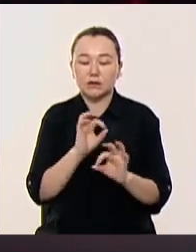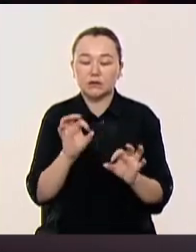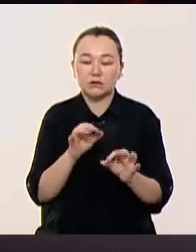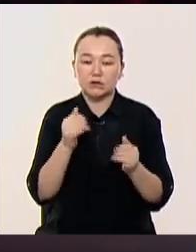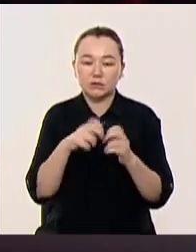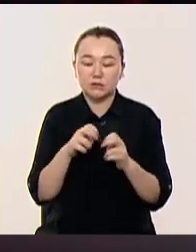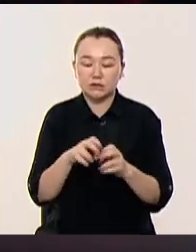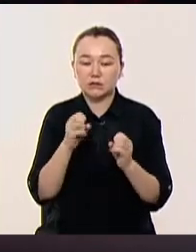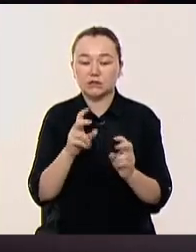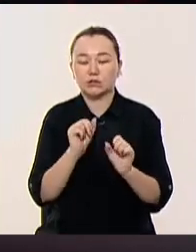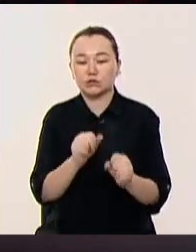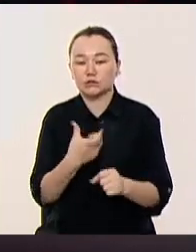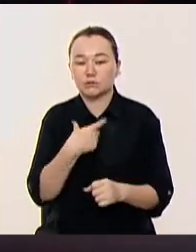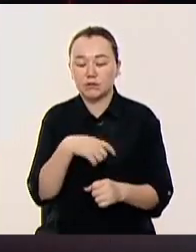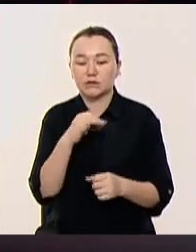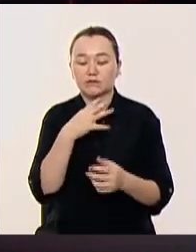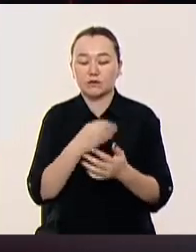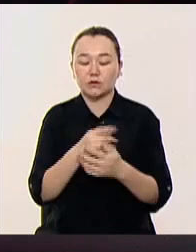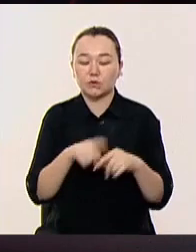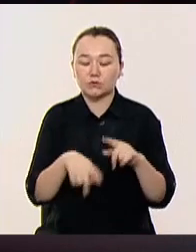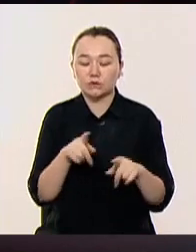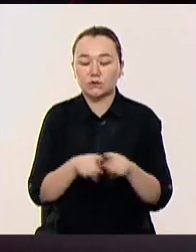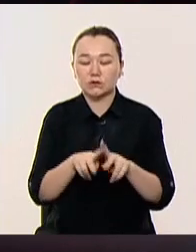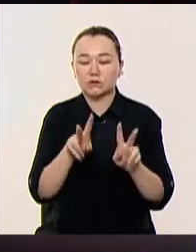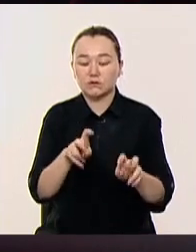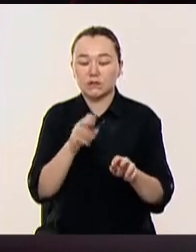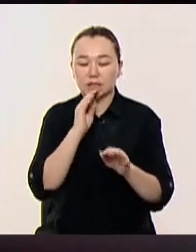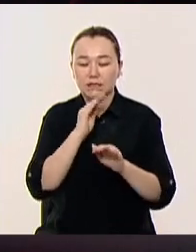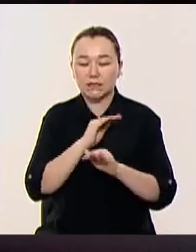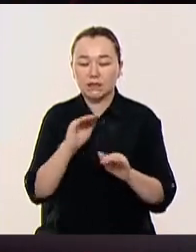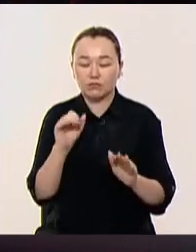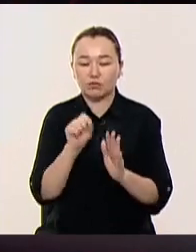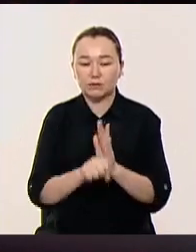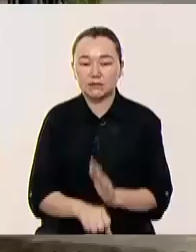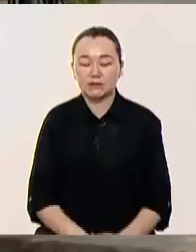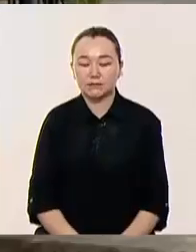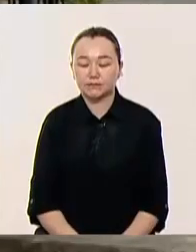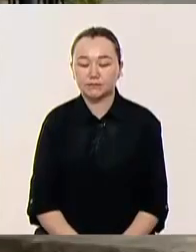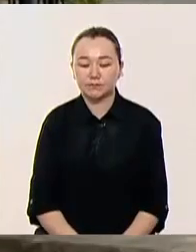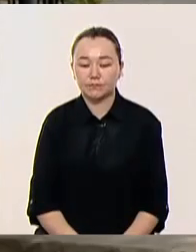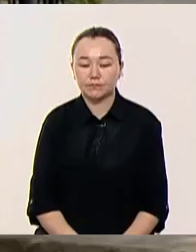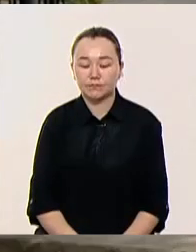разбиралась, как защитить себя и своих близких от так называемого «тихого убийцы».